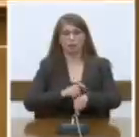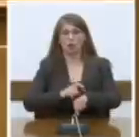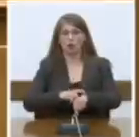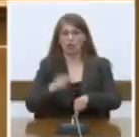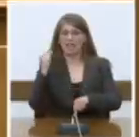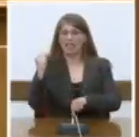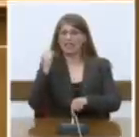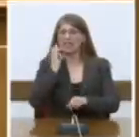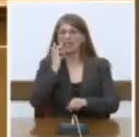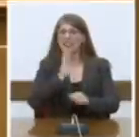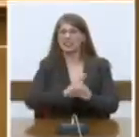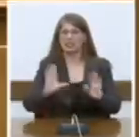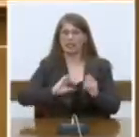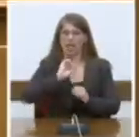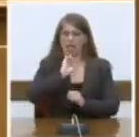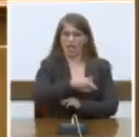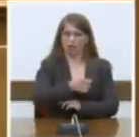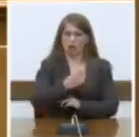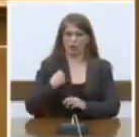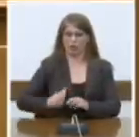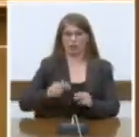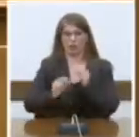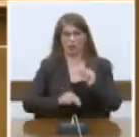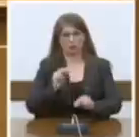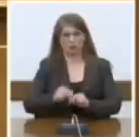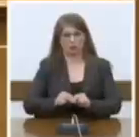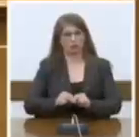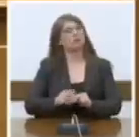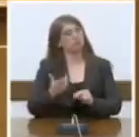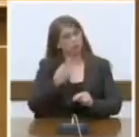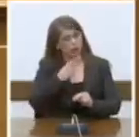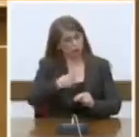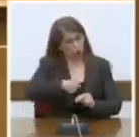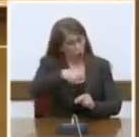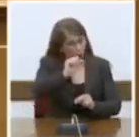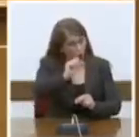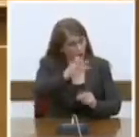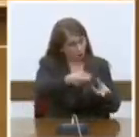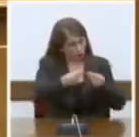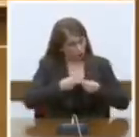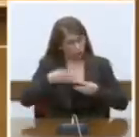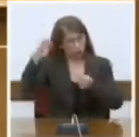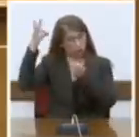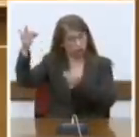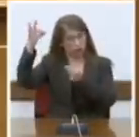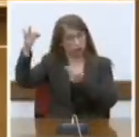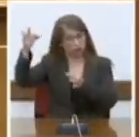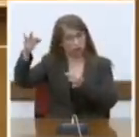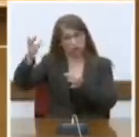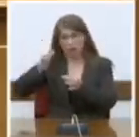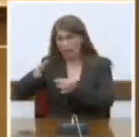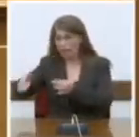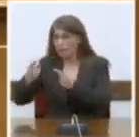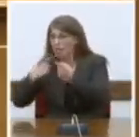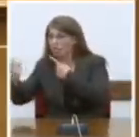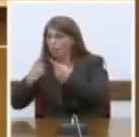του δημοψηφίσματος, που αξιοποίησε το όχι του ελληνικού λαού για να διαπραγματευτεί και να ανατρέψει την πρόταση που οι θεσμοί είχαν φέρει τότε